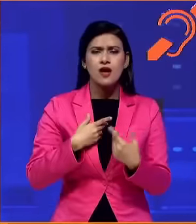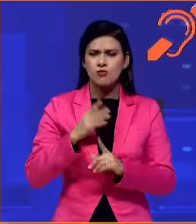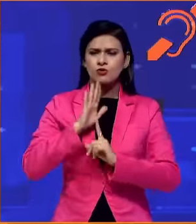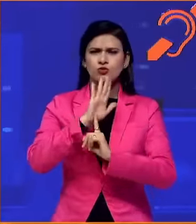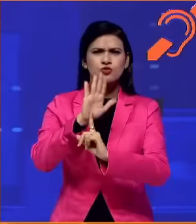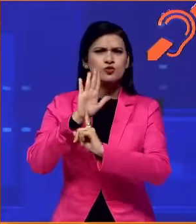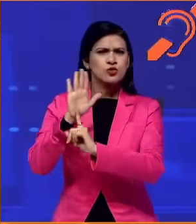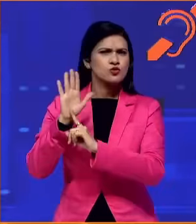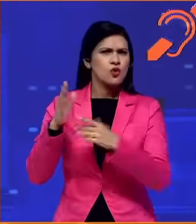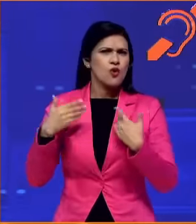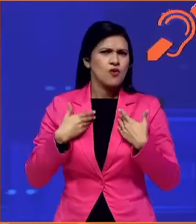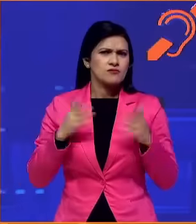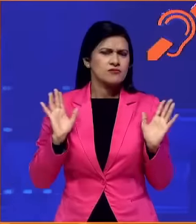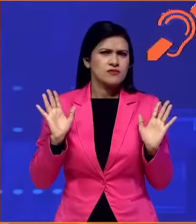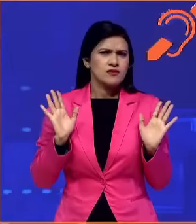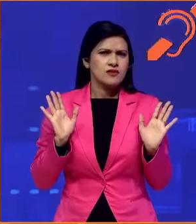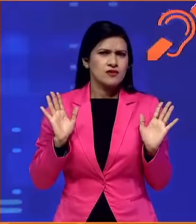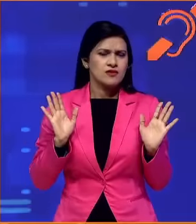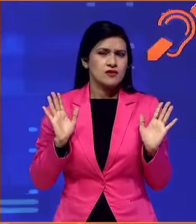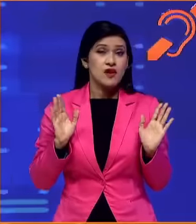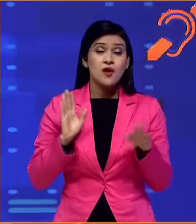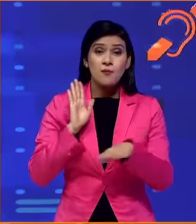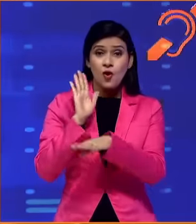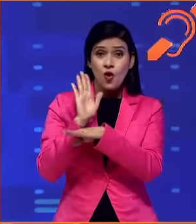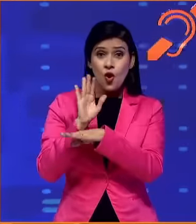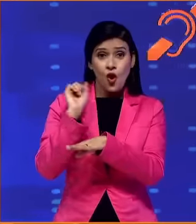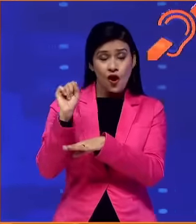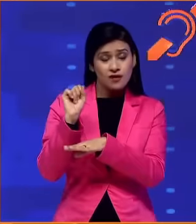मैंइसेकिसीकोनहींदिखाता।लेकिनदेखिए वे